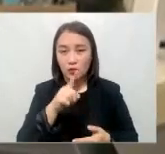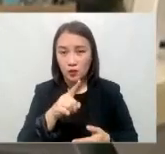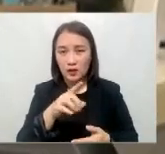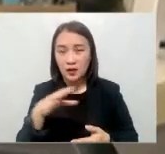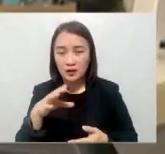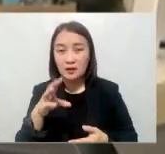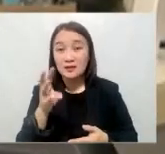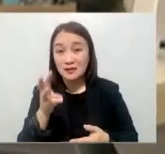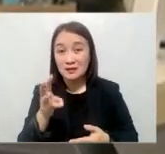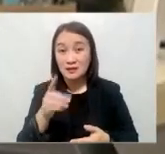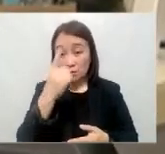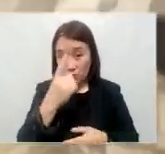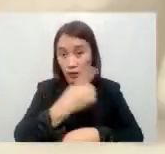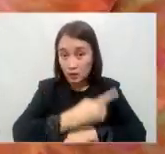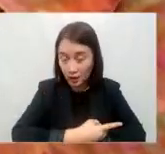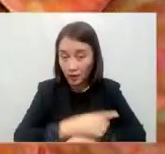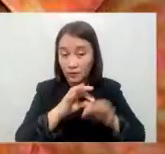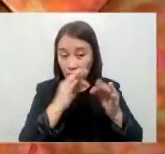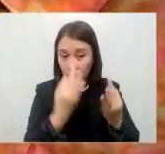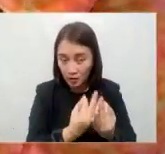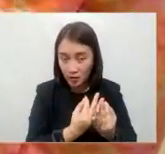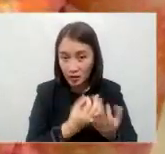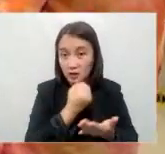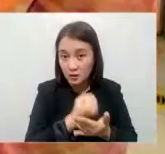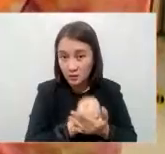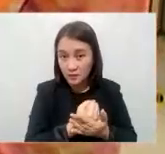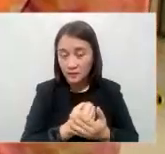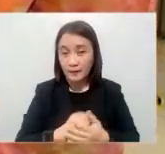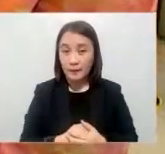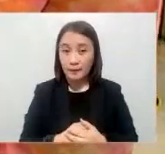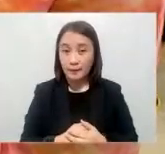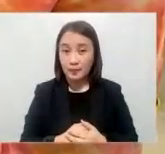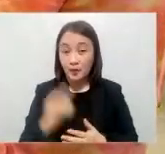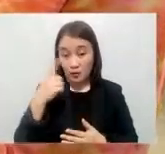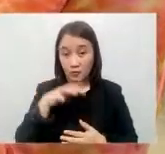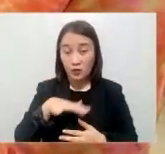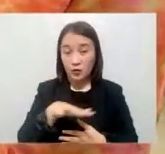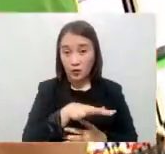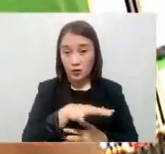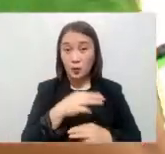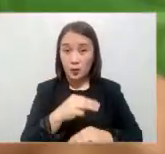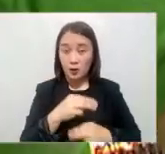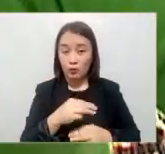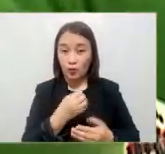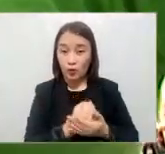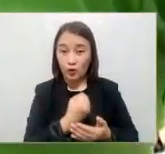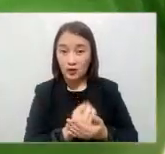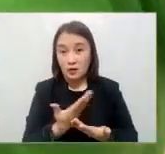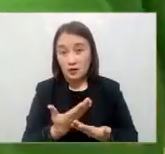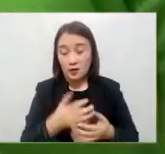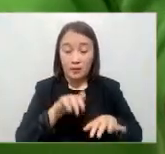araw na family living wage. Para naman sa mga minimum wage earner gaya ng kahera sa grocery na si